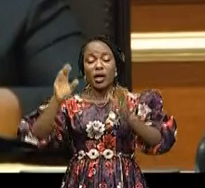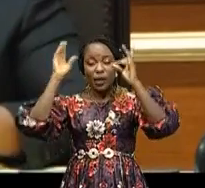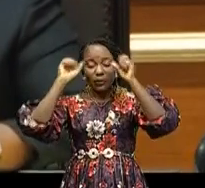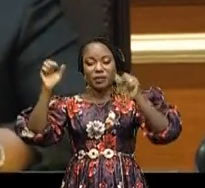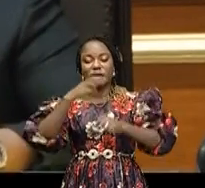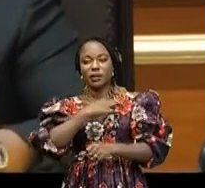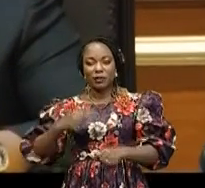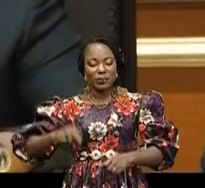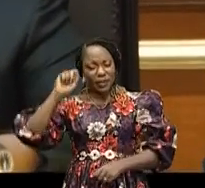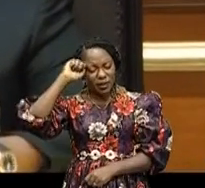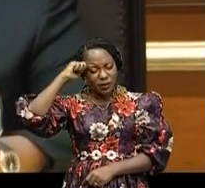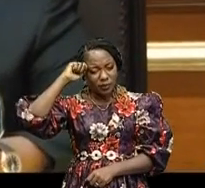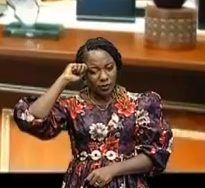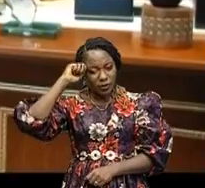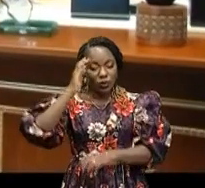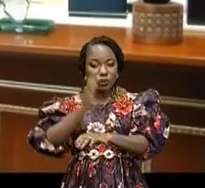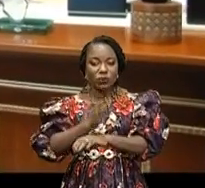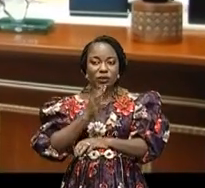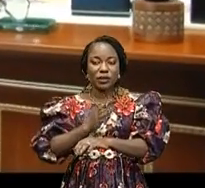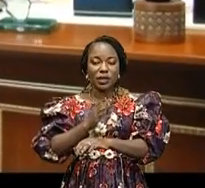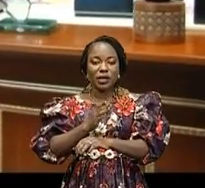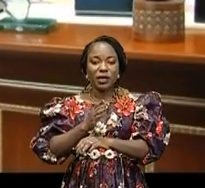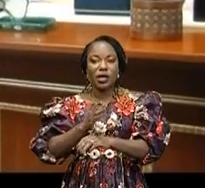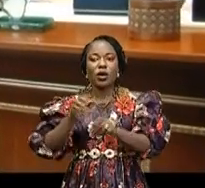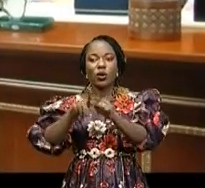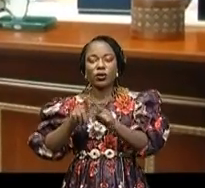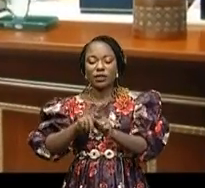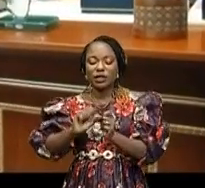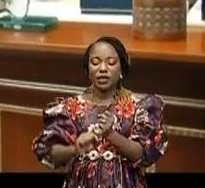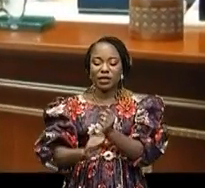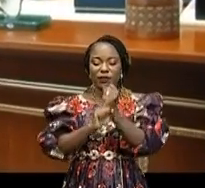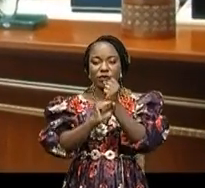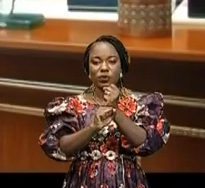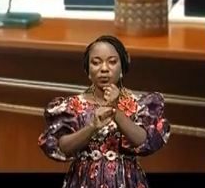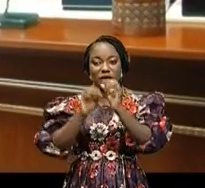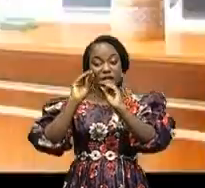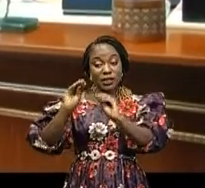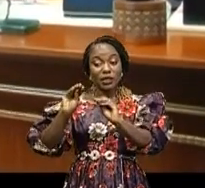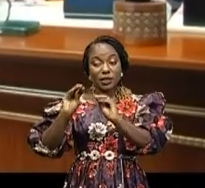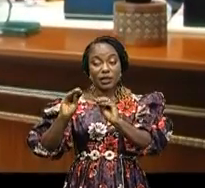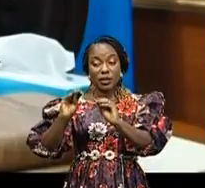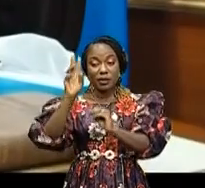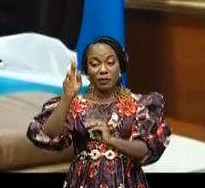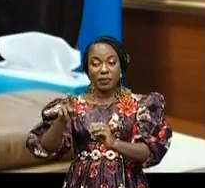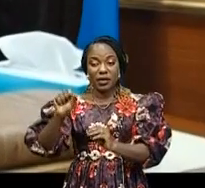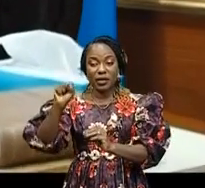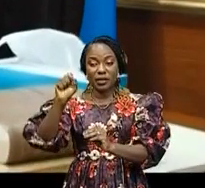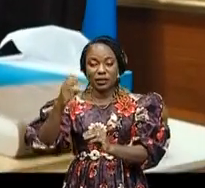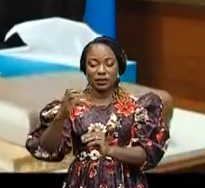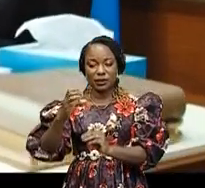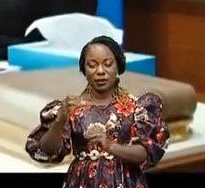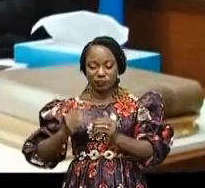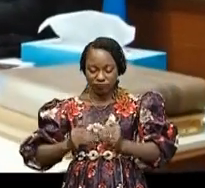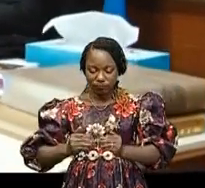au Conseil que le projet d'équité et de renforcement du système éducatif, PERS en sigle,